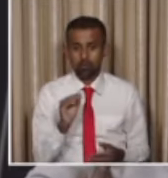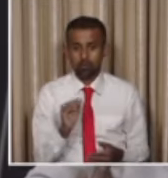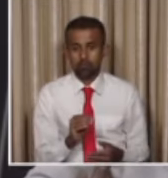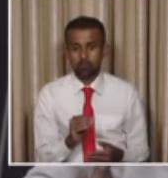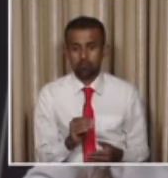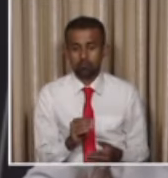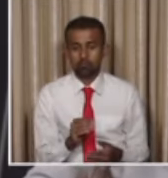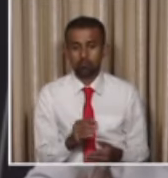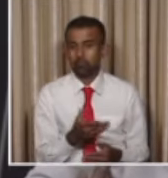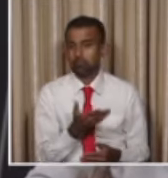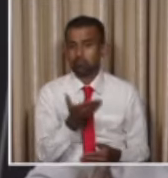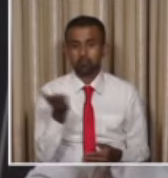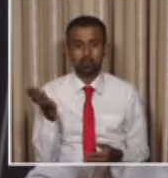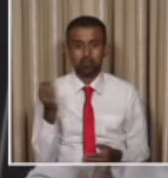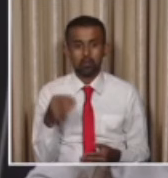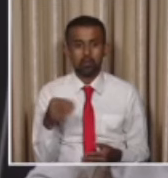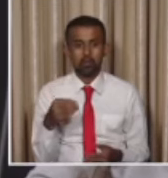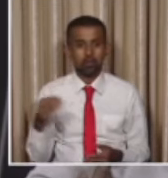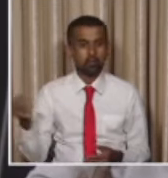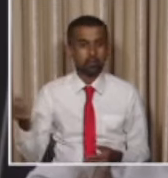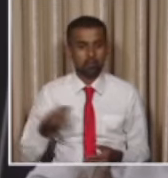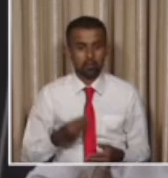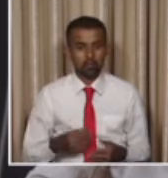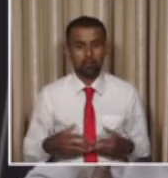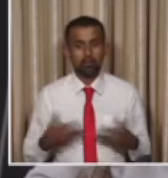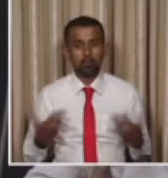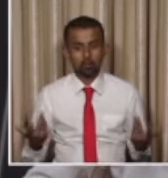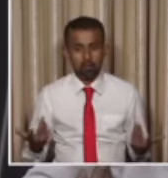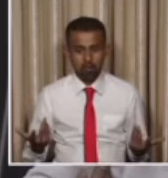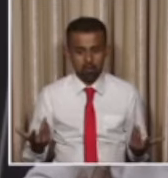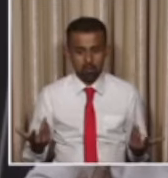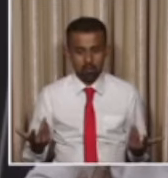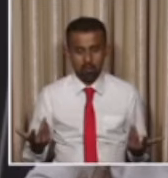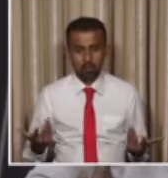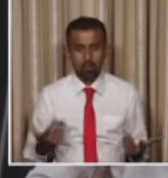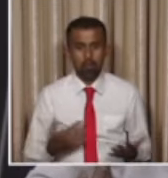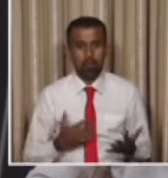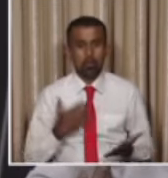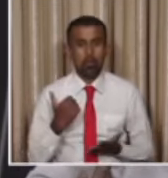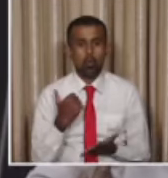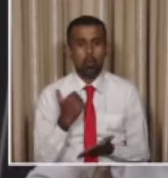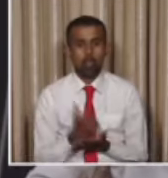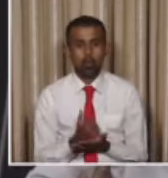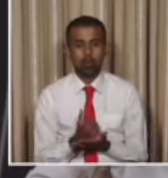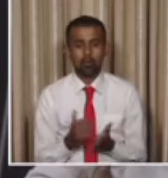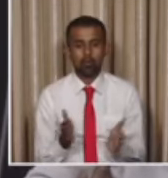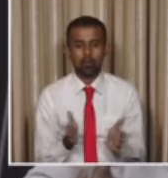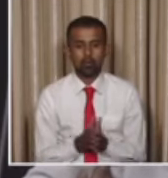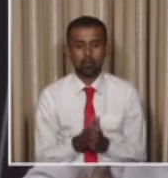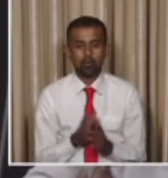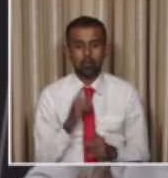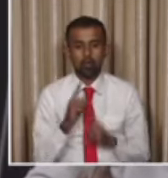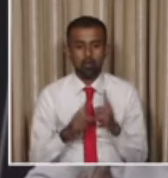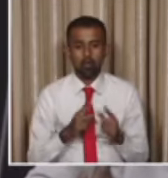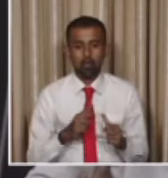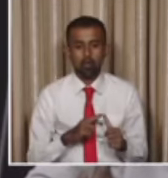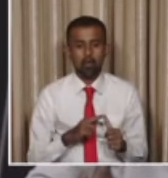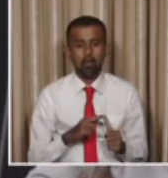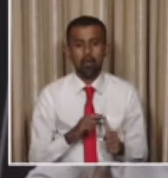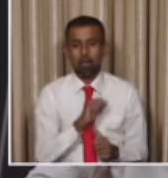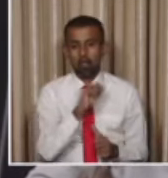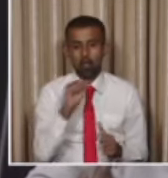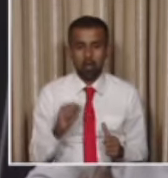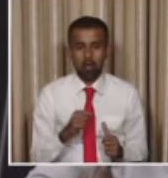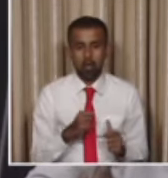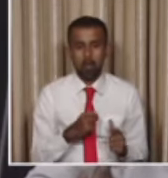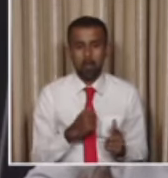කිසිම ආයතනයක් ණය දෙන්නේ නැහැ. දැන් අපි ලෝක බැංකුව සමග සාකච්ඡා කළා, ආසියානු සංවර්ධන බැංකුව